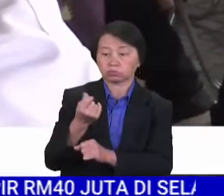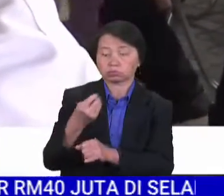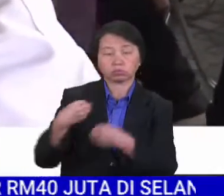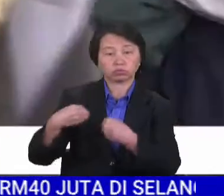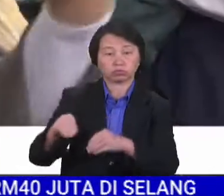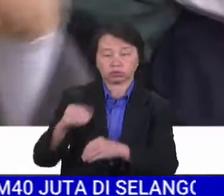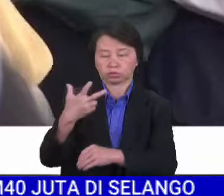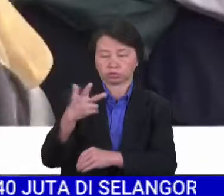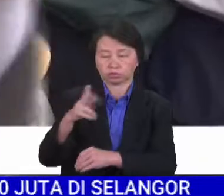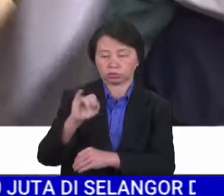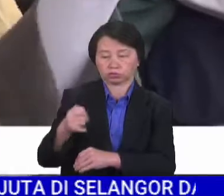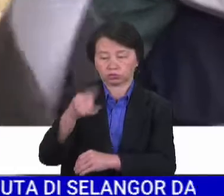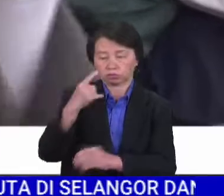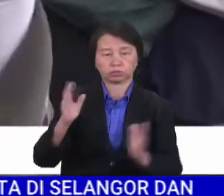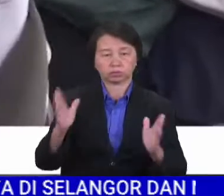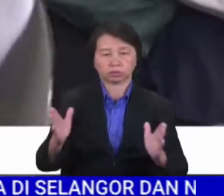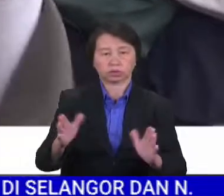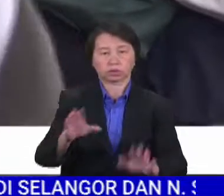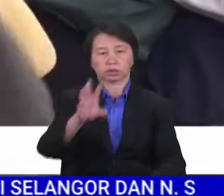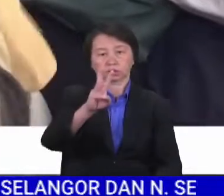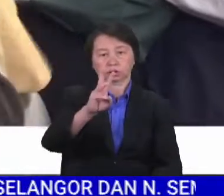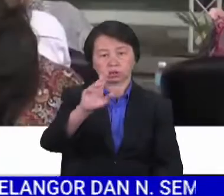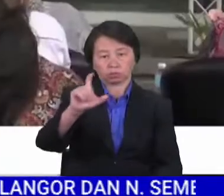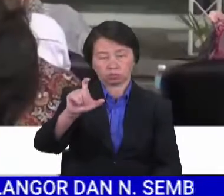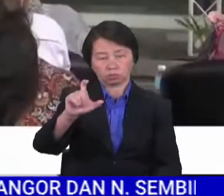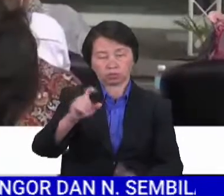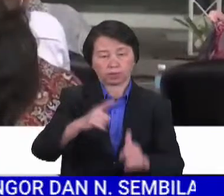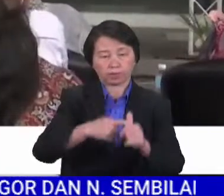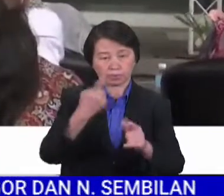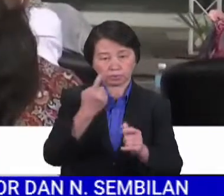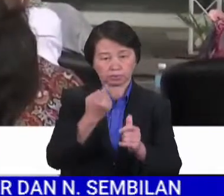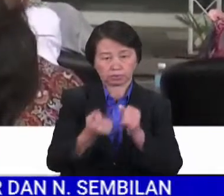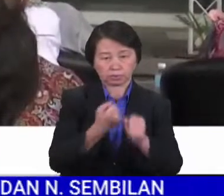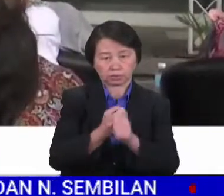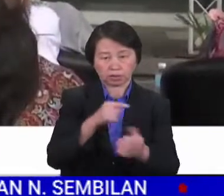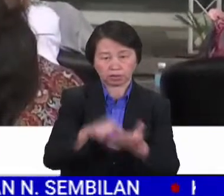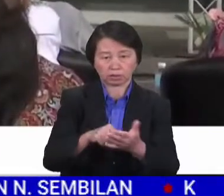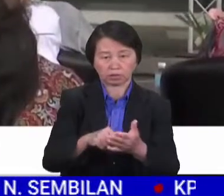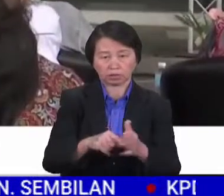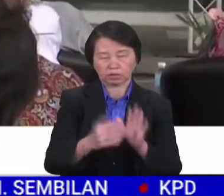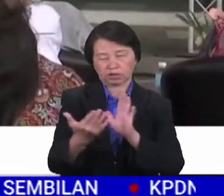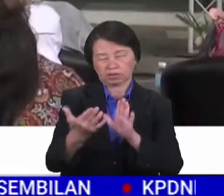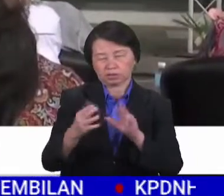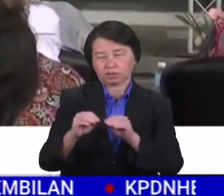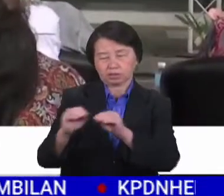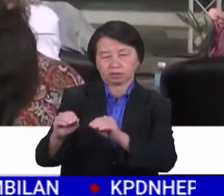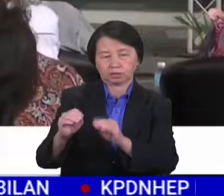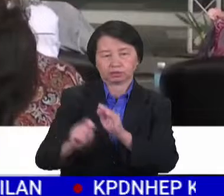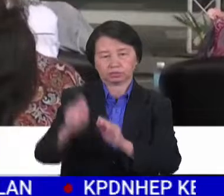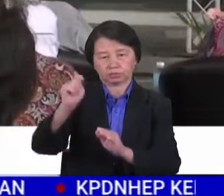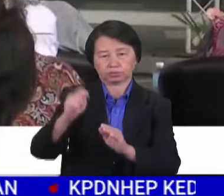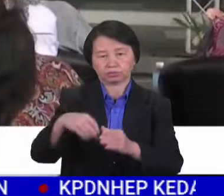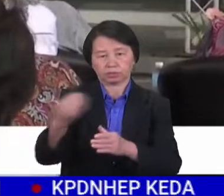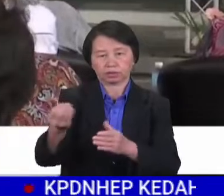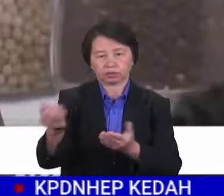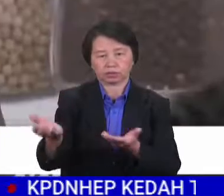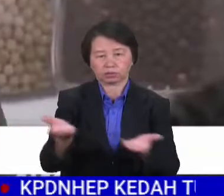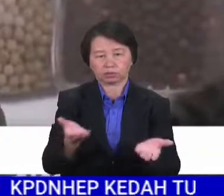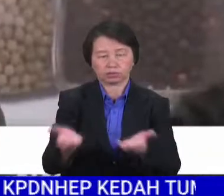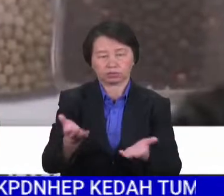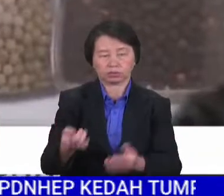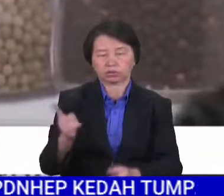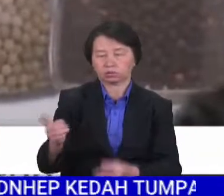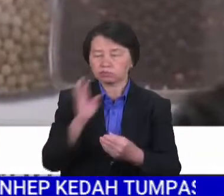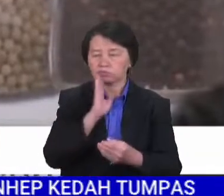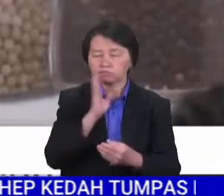pecah 13 juta ingin untuk tempoh enam bulan pertama tahun ini meskipun berpamitan tinggi berbanding keluaran data Zuraida